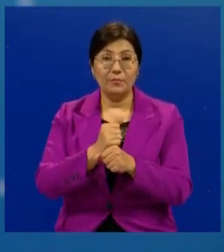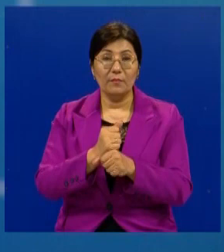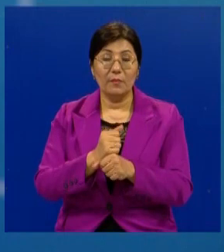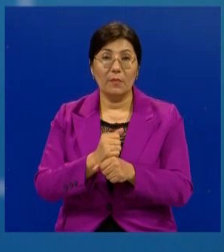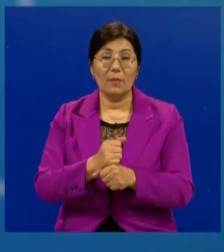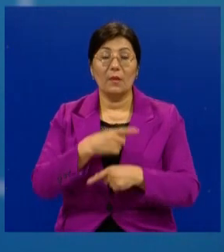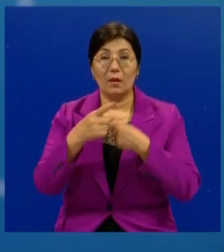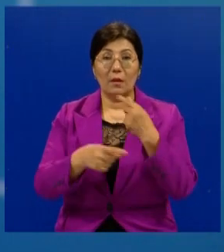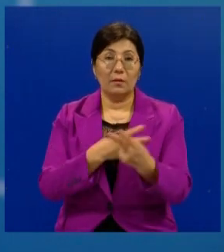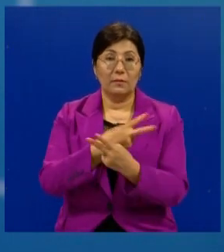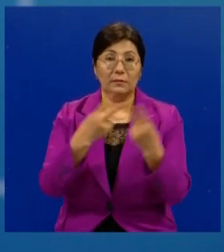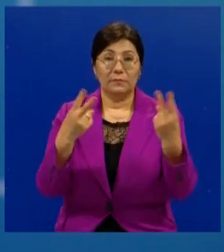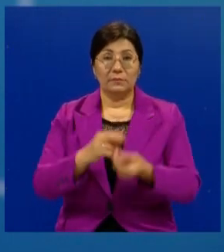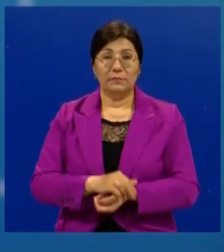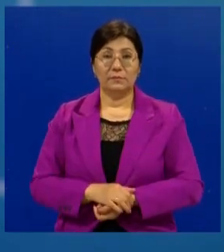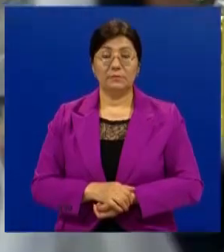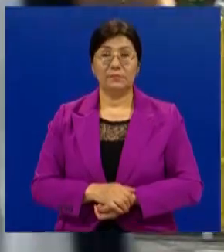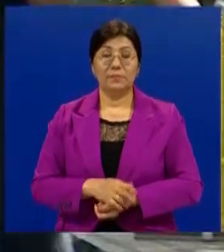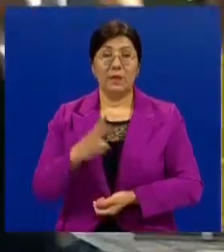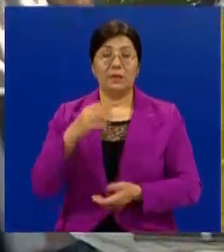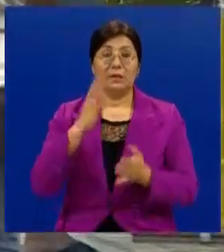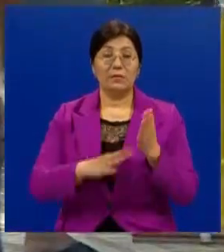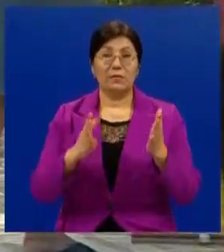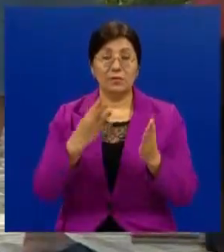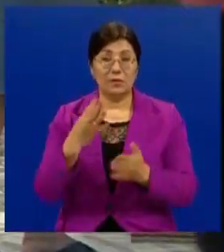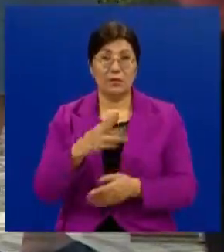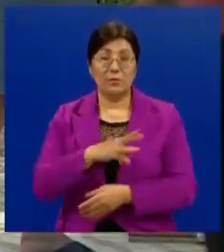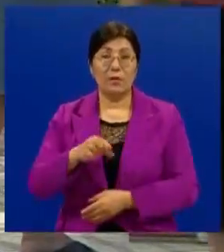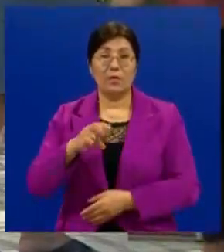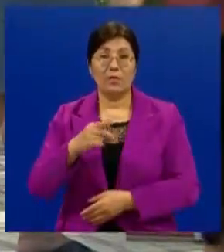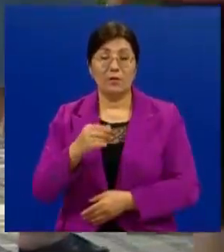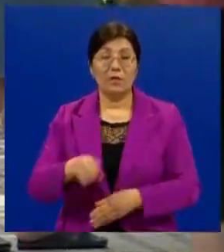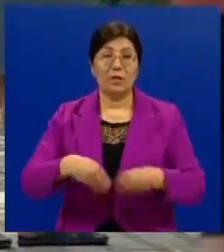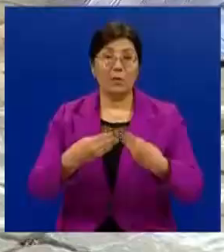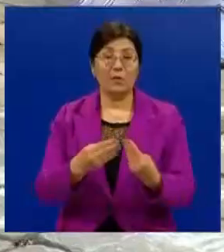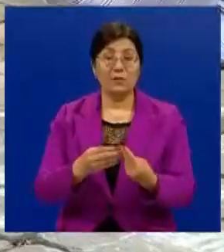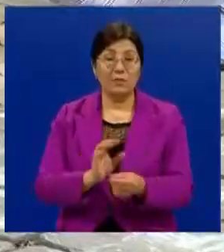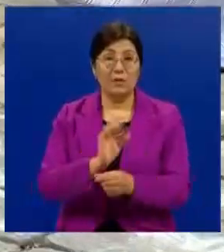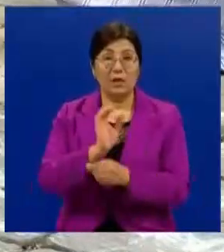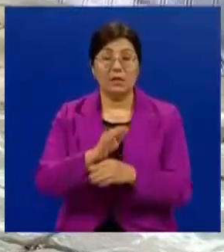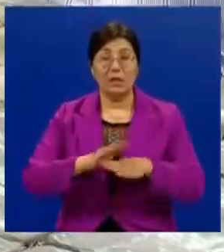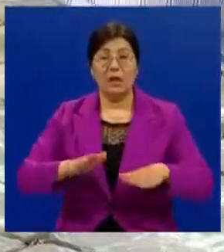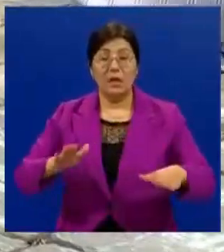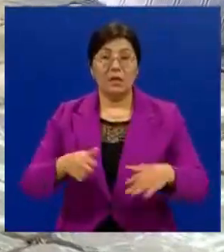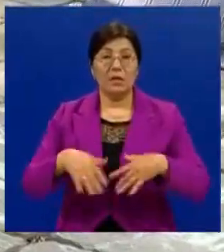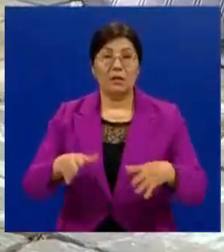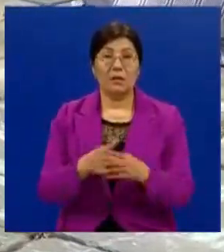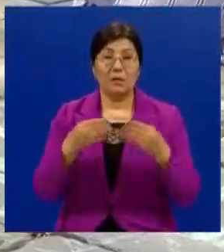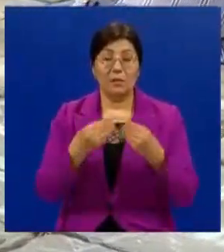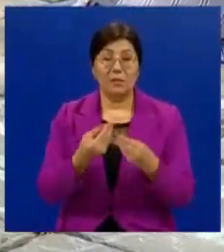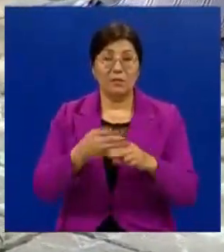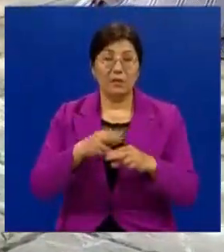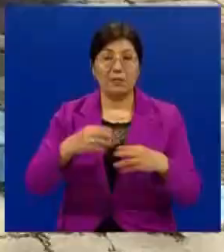в материале Динара Абдуалиевой. 394 миллиона тенге выделили на путевки детям из уязвимых семей. В